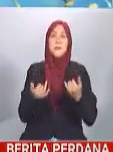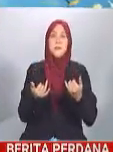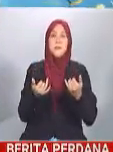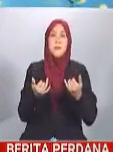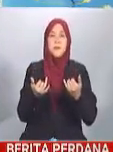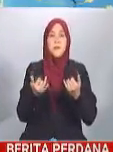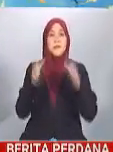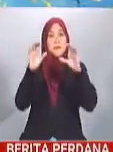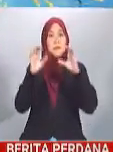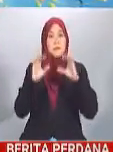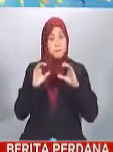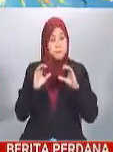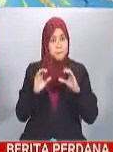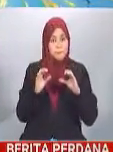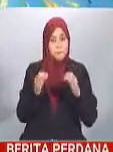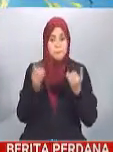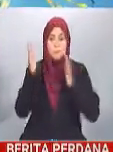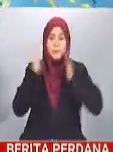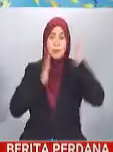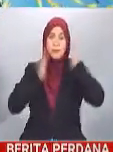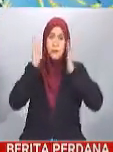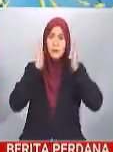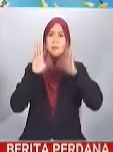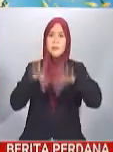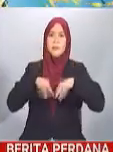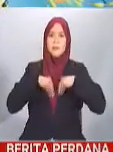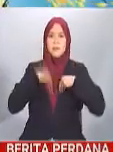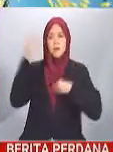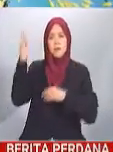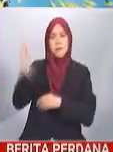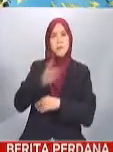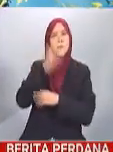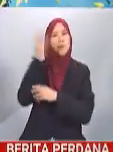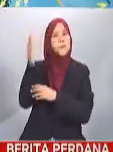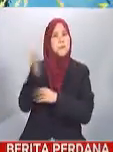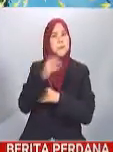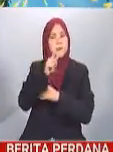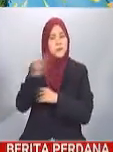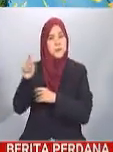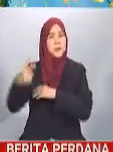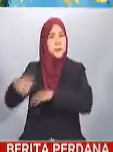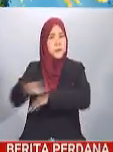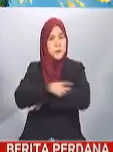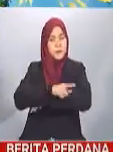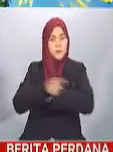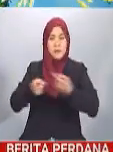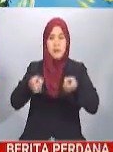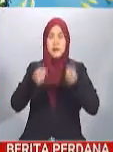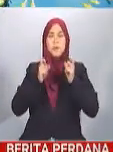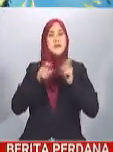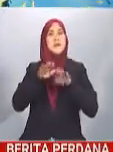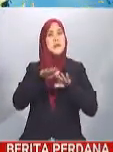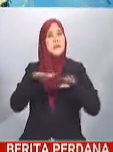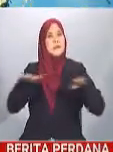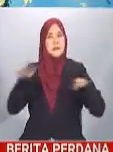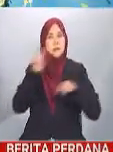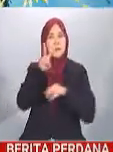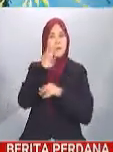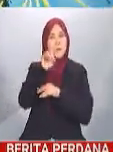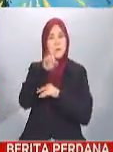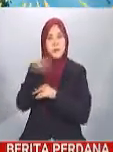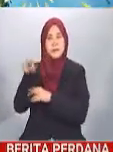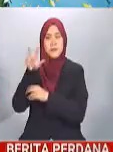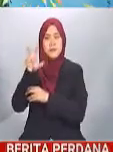ketika ini, secara amnya Malaysia masih lagi menerima tiupan angin dari arah timur laut dengan kelajuan sederhana sekitar 20